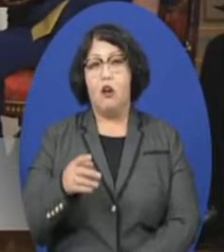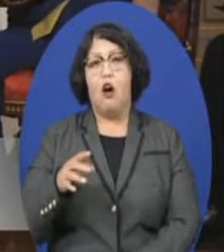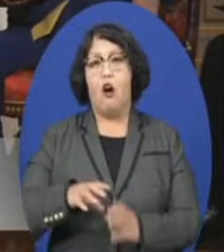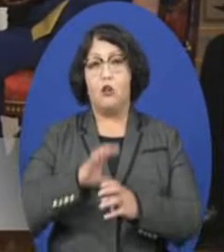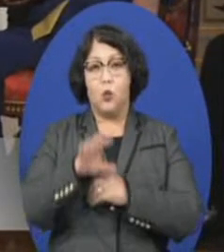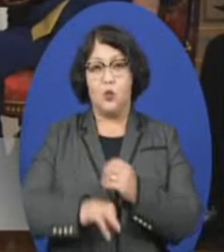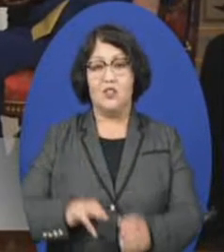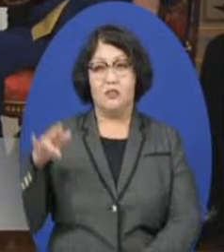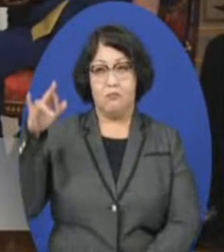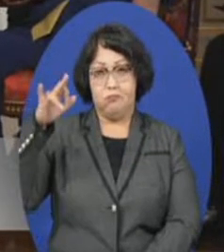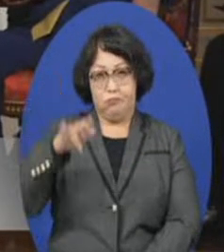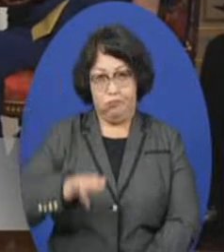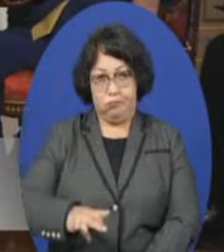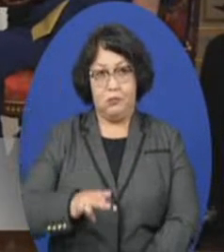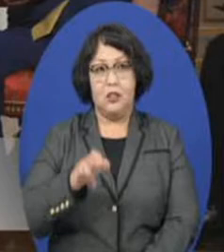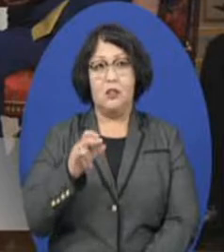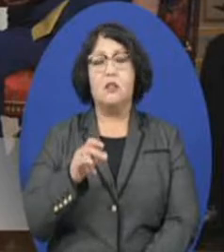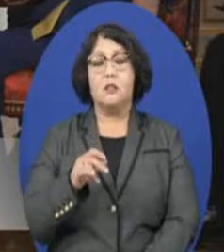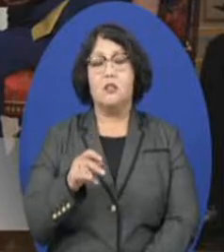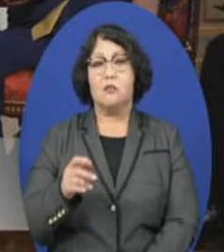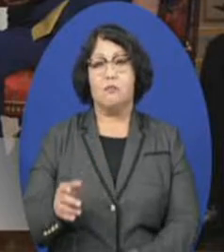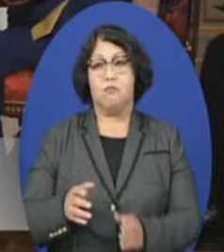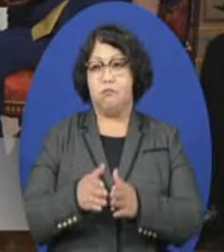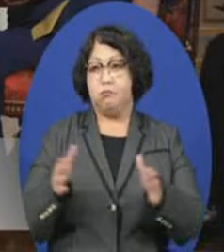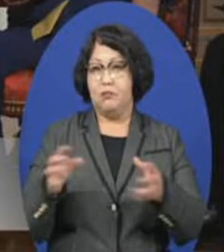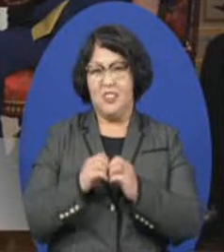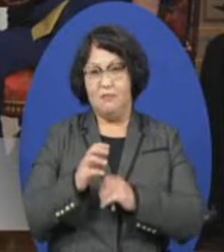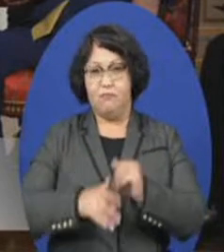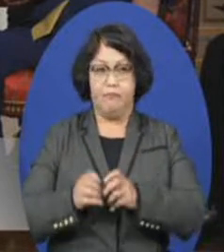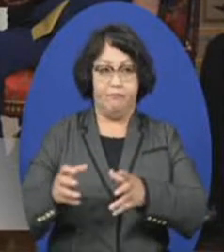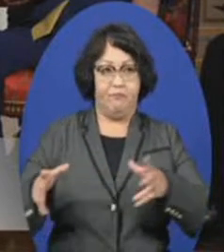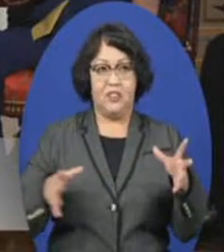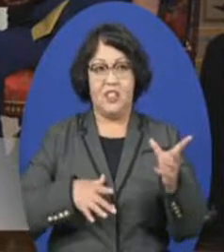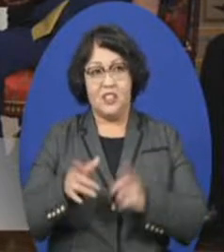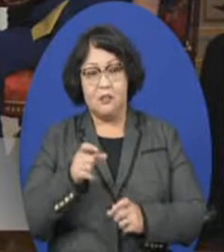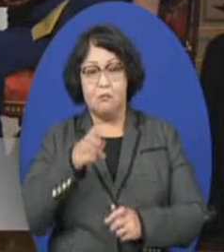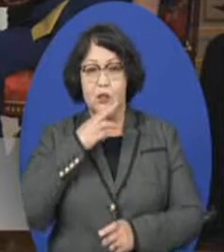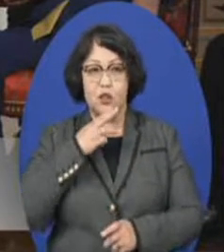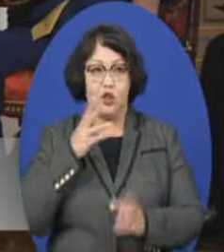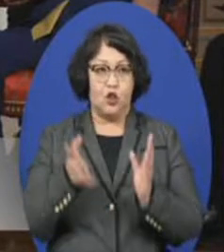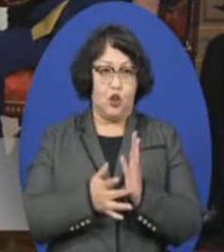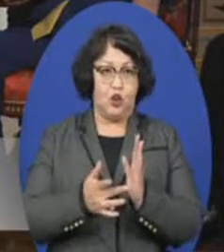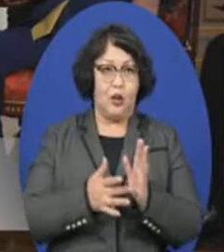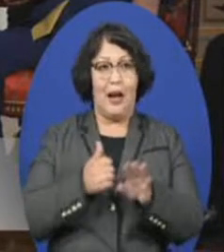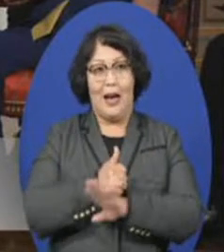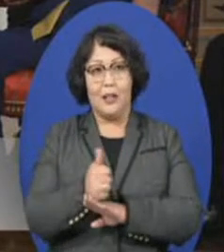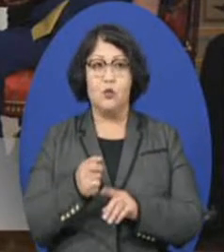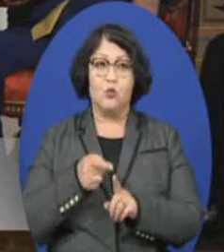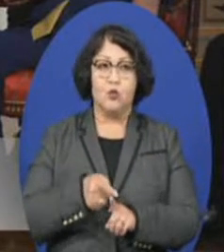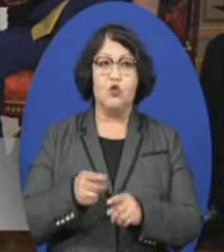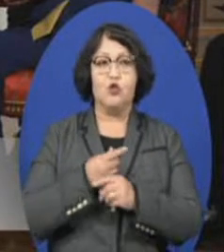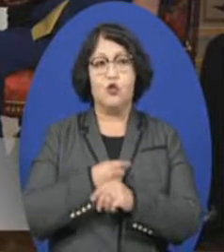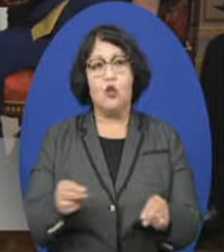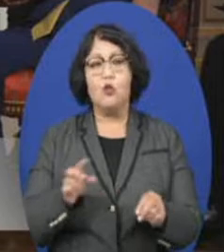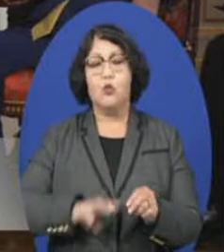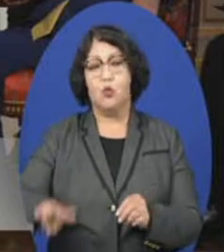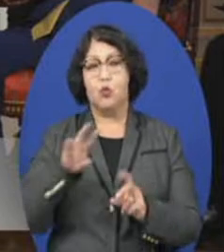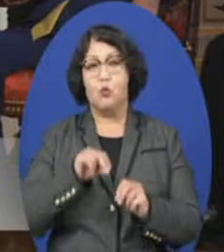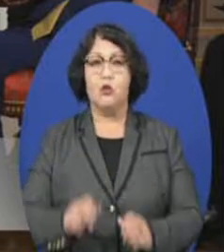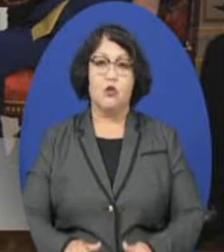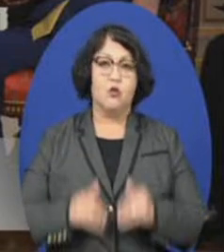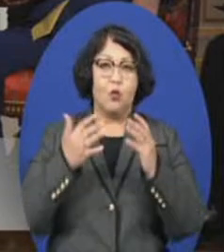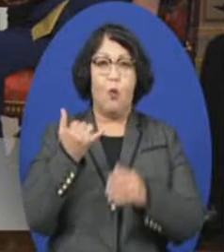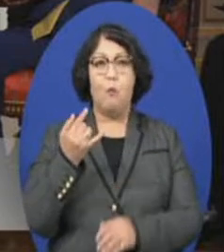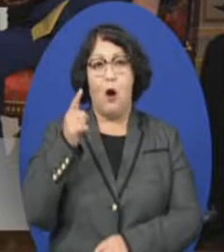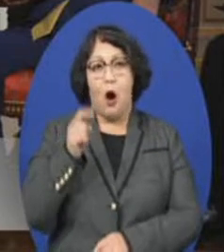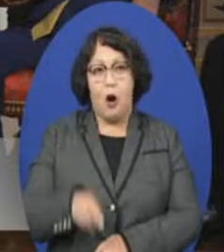хүндэд баригдсан Чингис хаан олон улсын нисэх буудлыг цогцоор нүргөтгөж, эдийн засаг, мэдээлэл технологи, аялал жуулчлалын чөлөөт ус болгон хөгжүүлэх